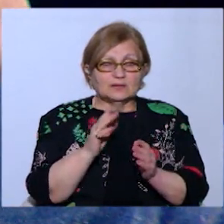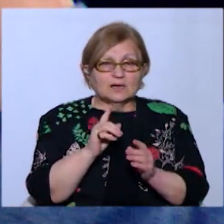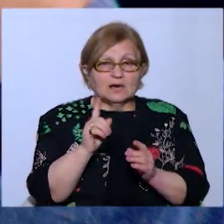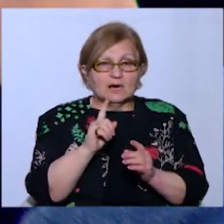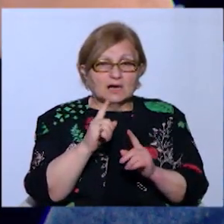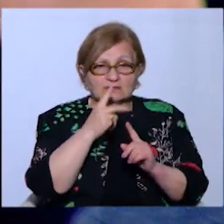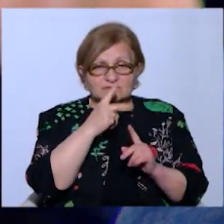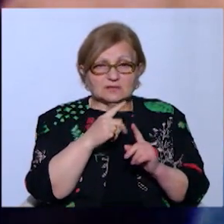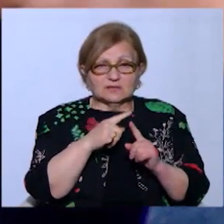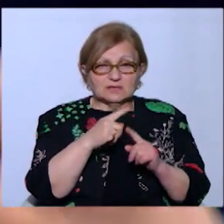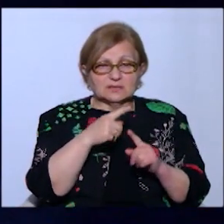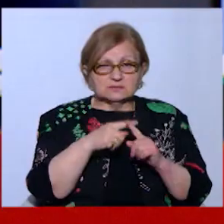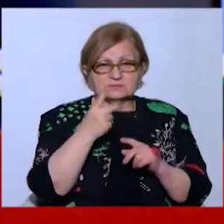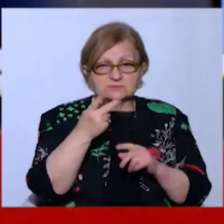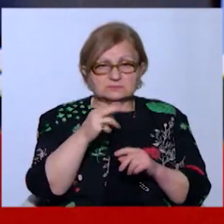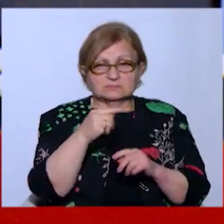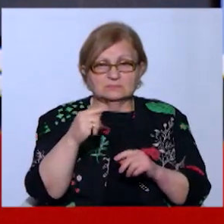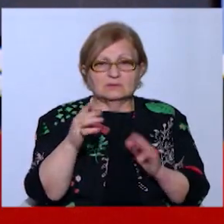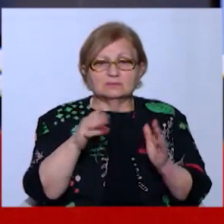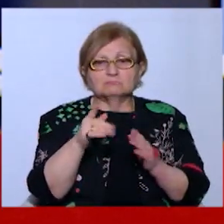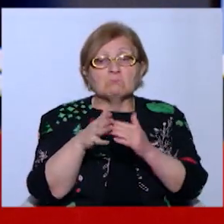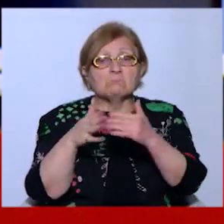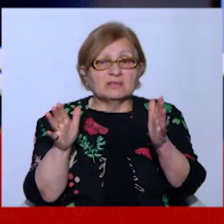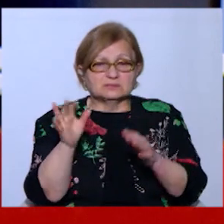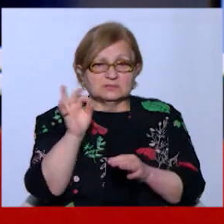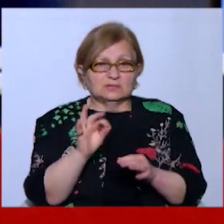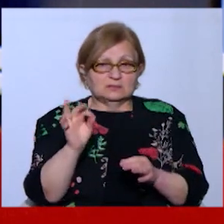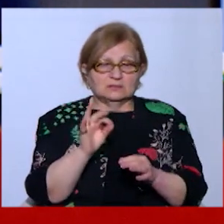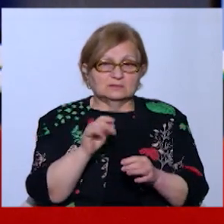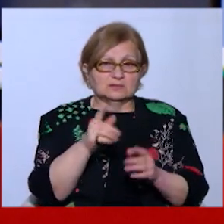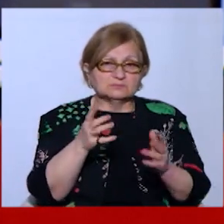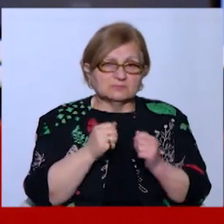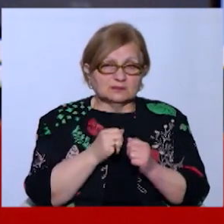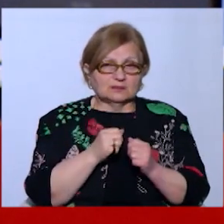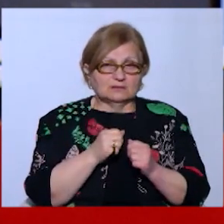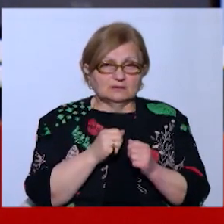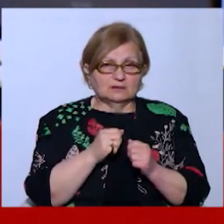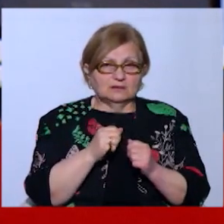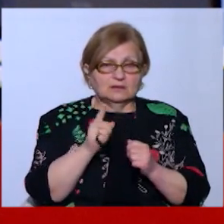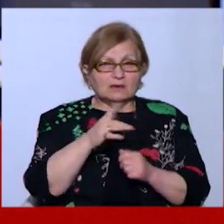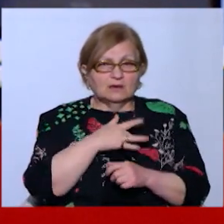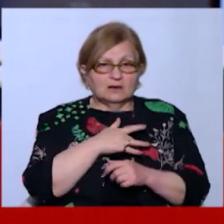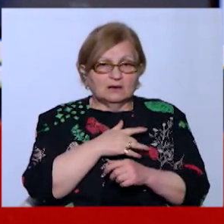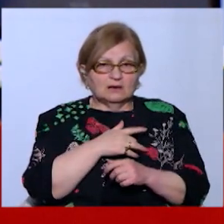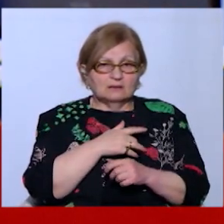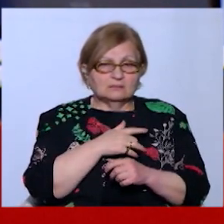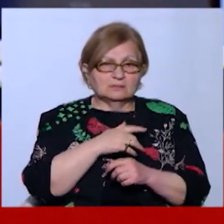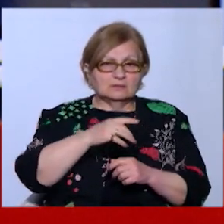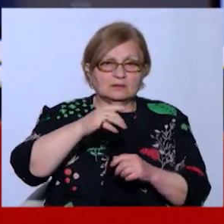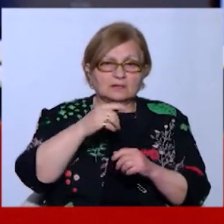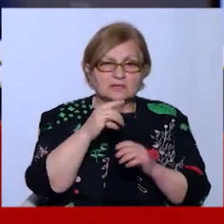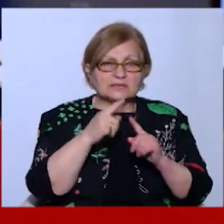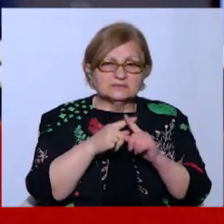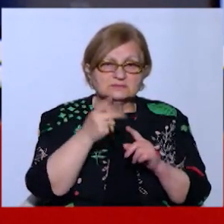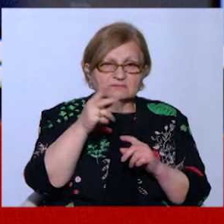11x პლუს 30 მეტია 0-ზე. ეს კი მიიღება ესეთი სისტემა x კვადრატ მინუს 9x